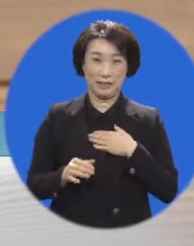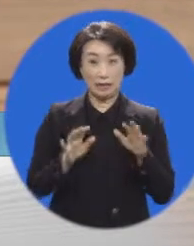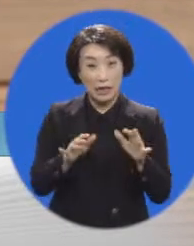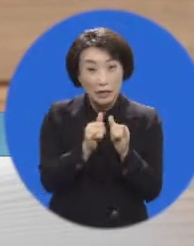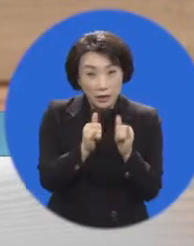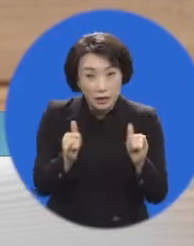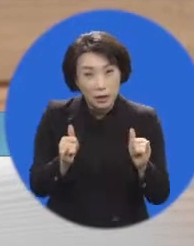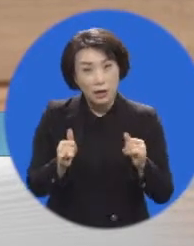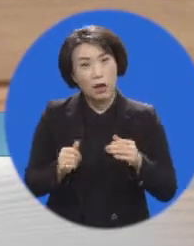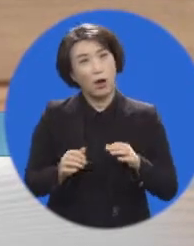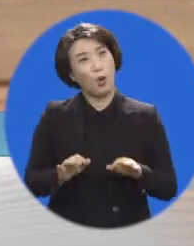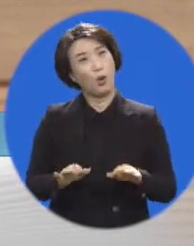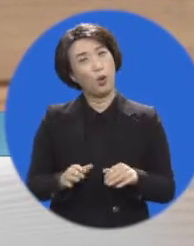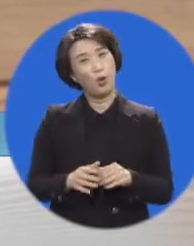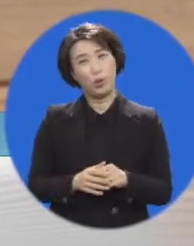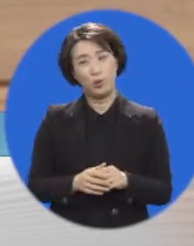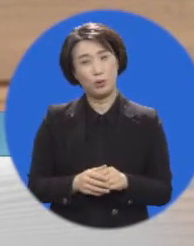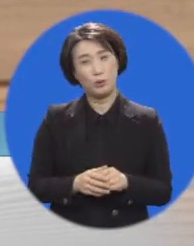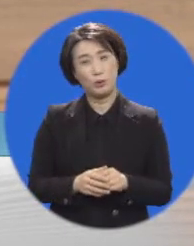인간으로서는